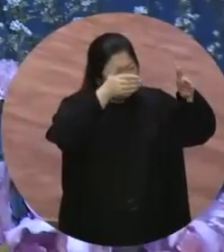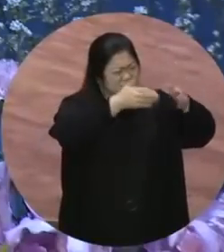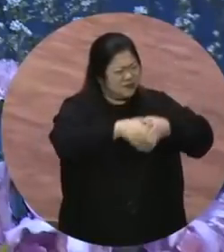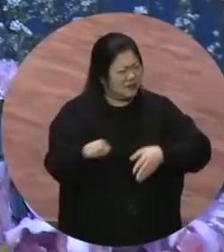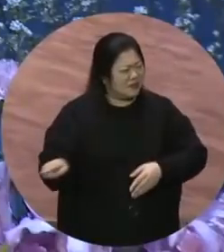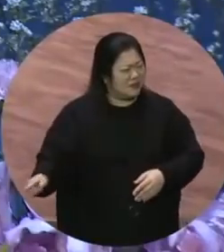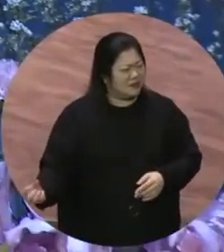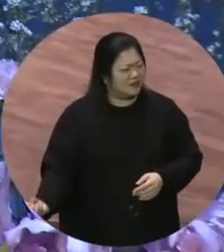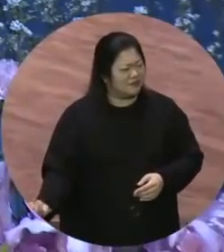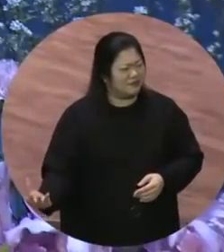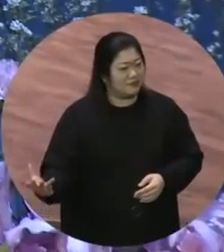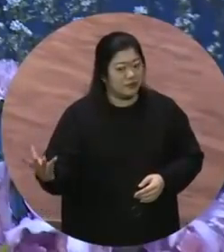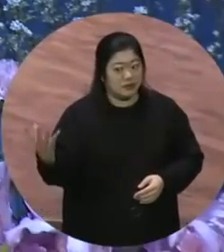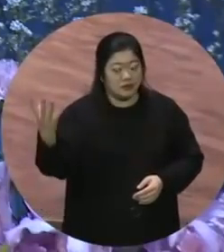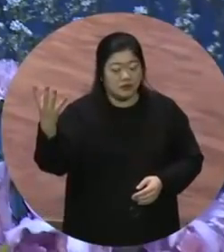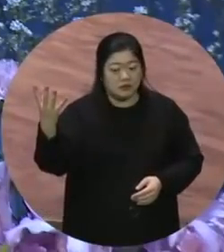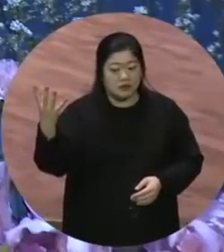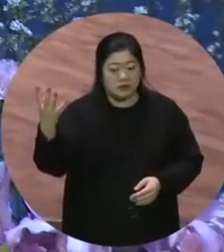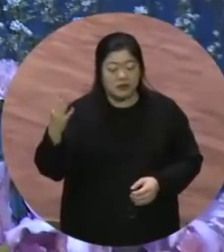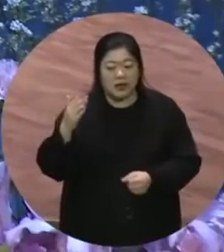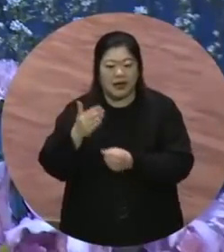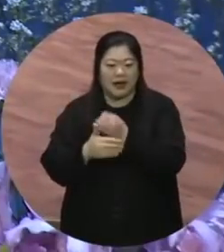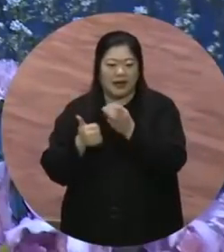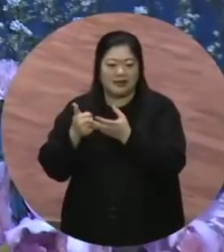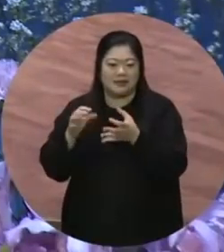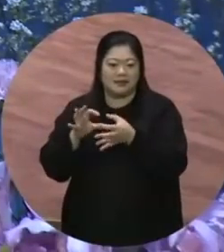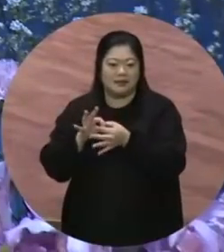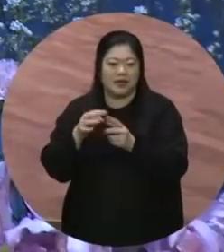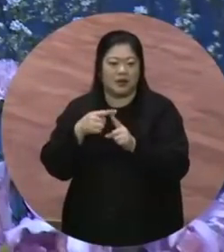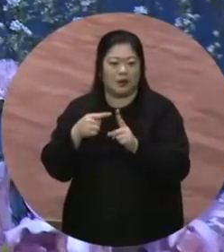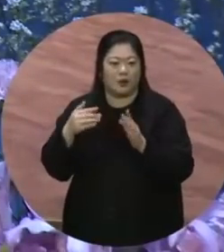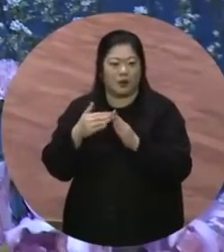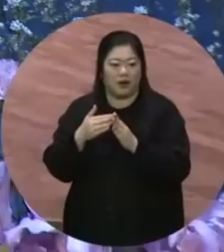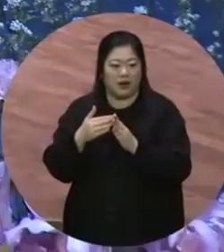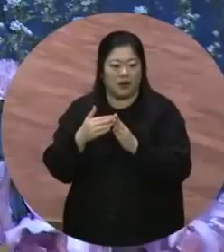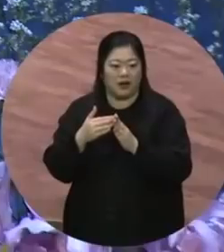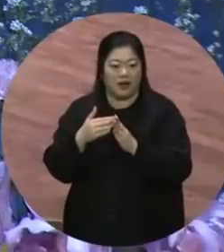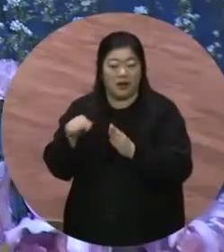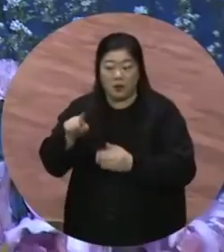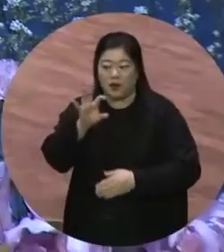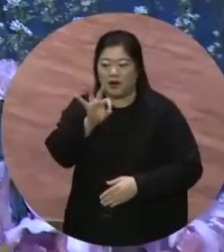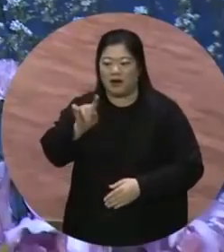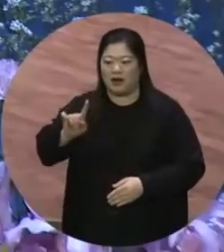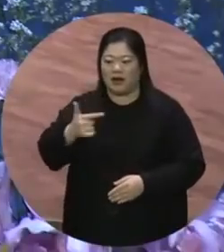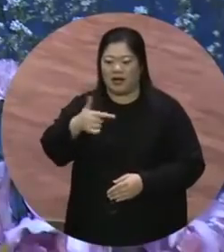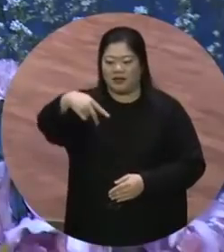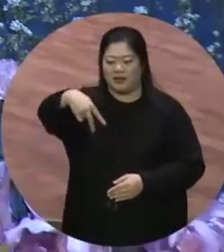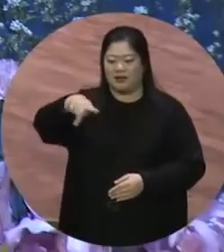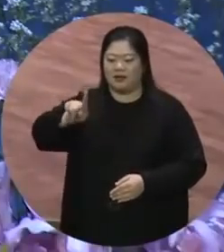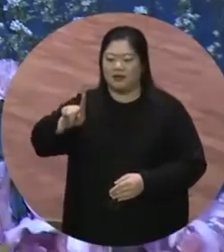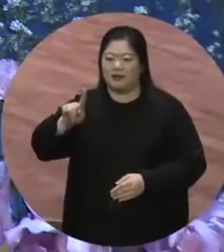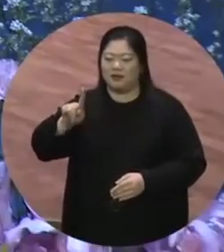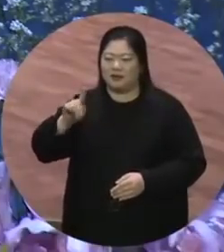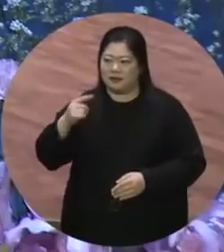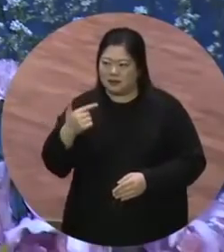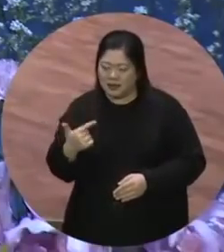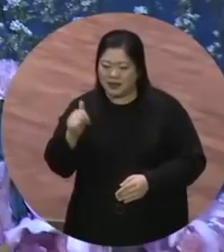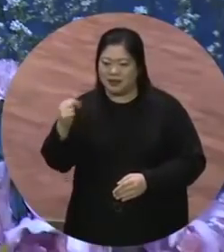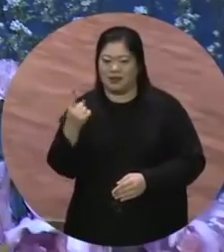안상홍 정인회 다 오래됐습니다. 안상홍 정인회가 이제 그 세력을 더 확산시키고